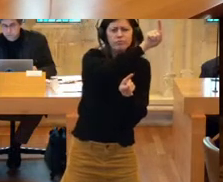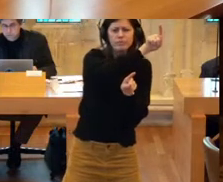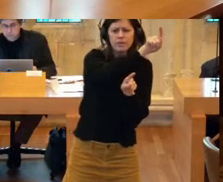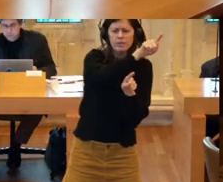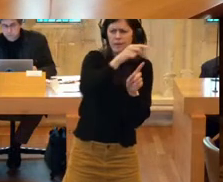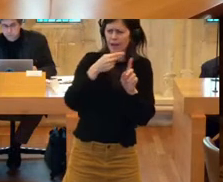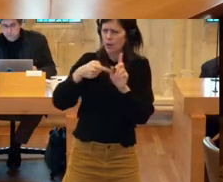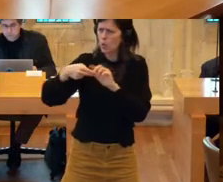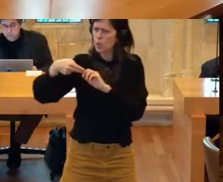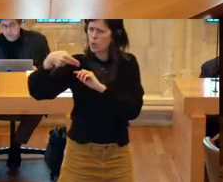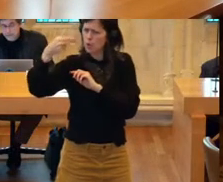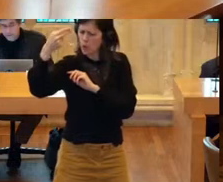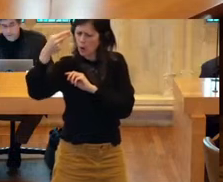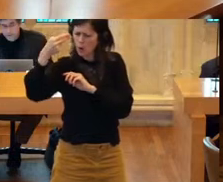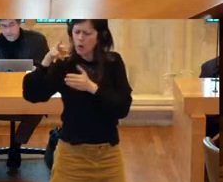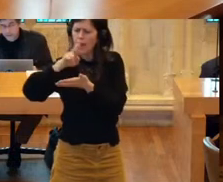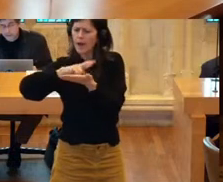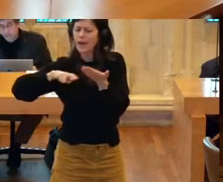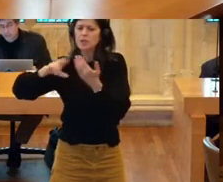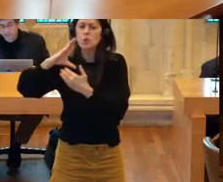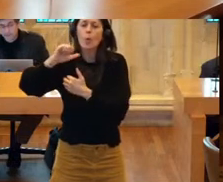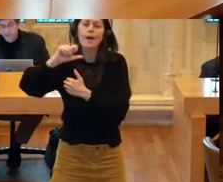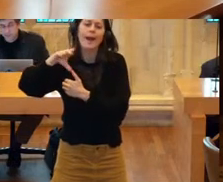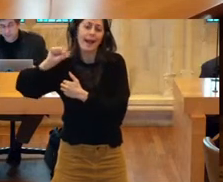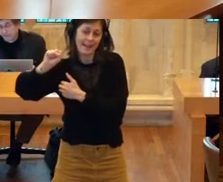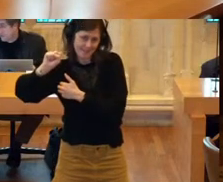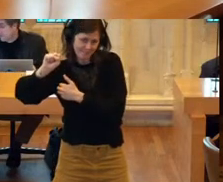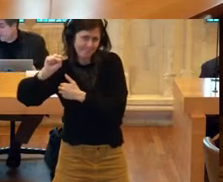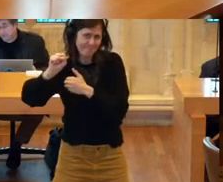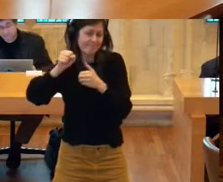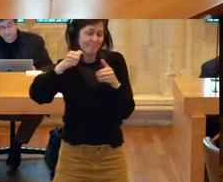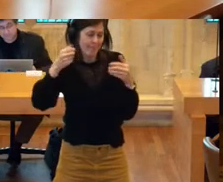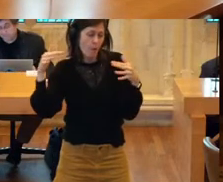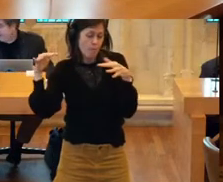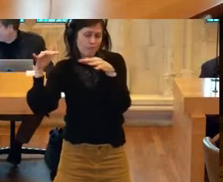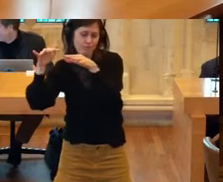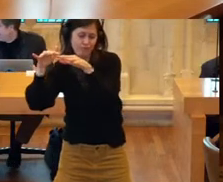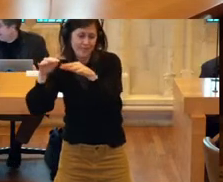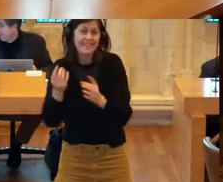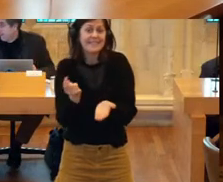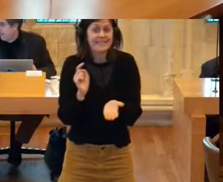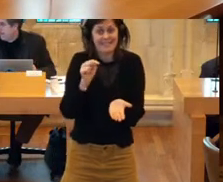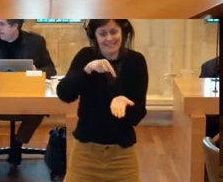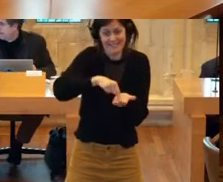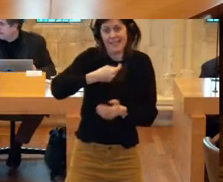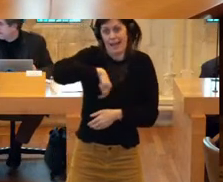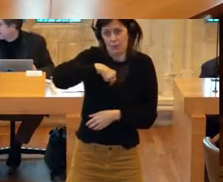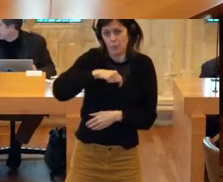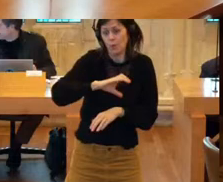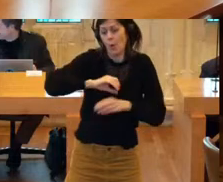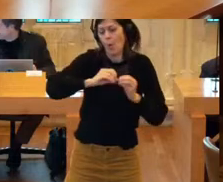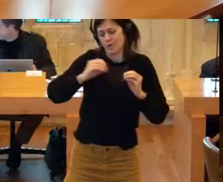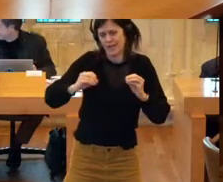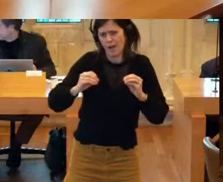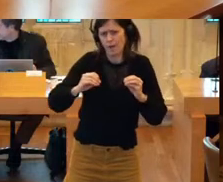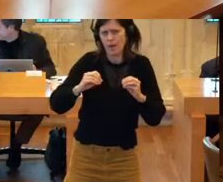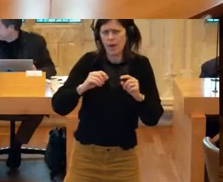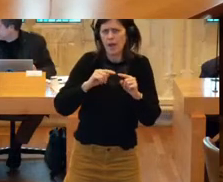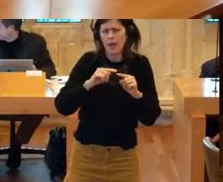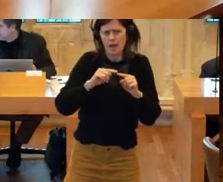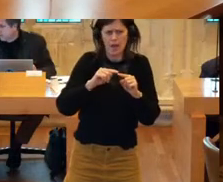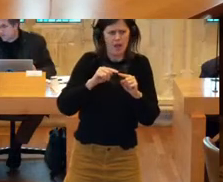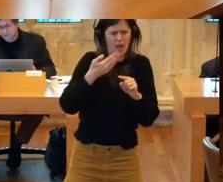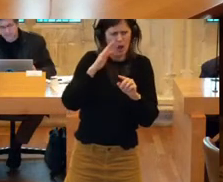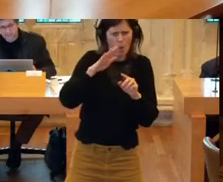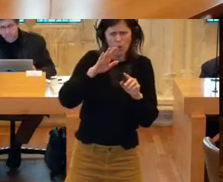le nord, la région de Calais en particulier, notre site et éventuellement d'autres sites plus éloignés des côtes